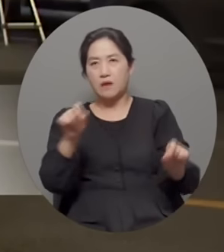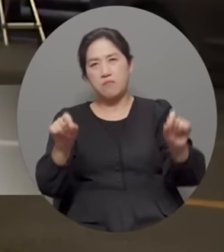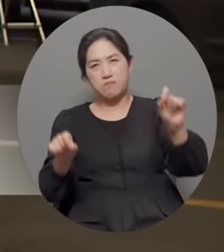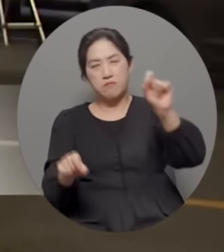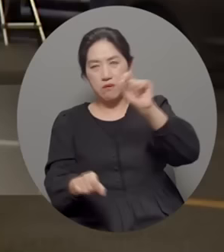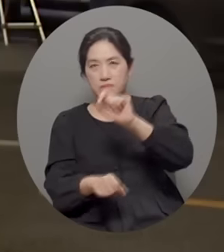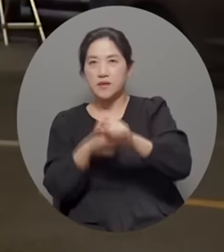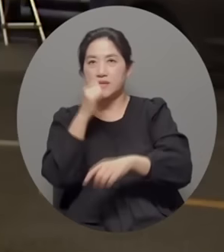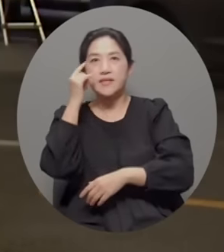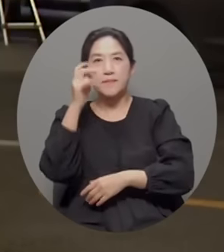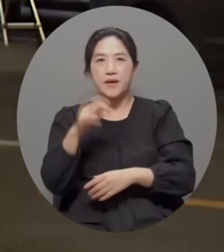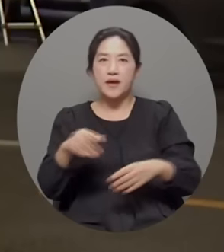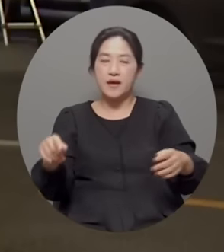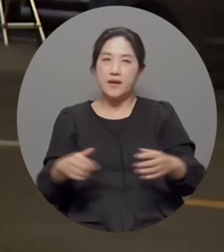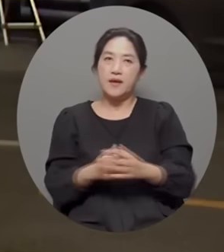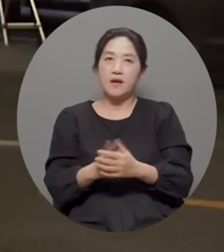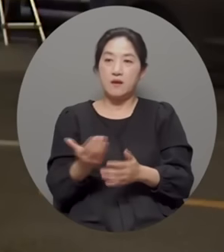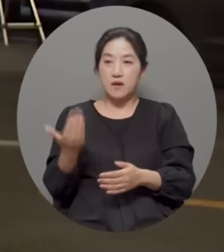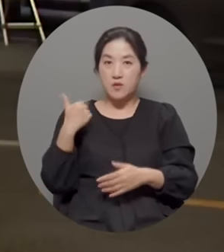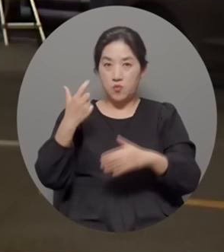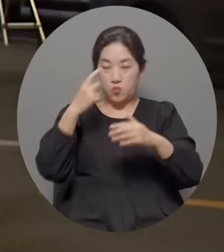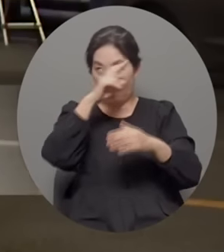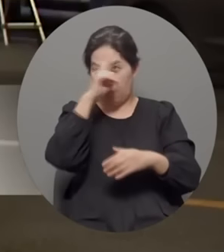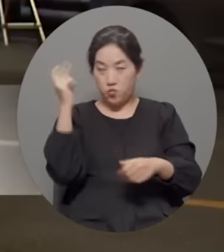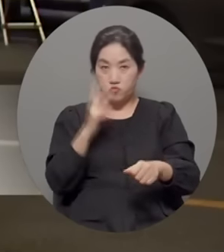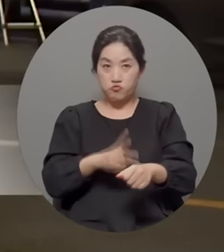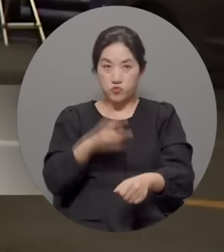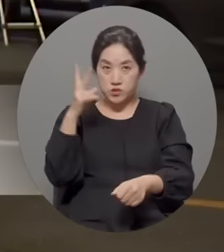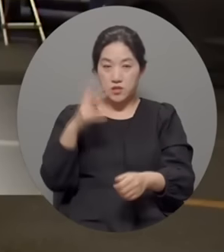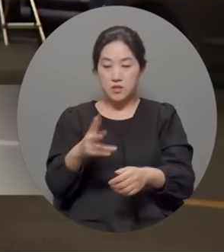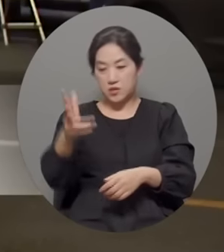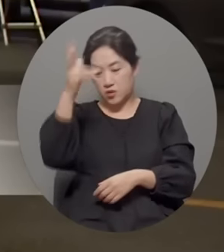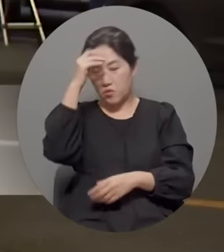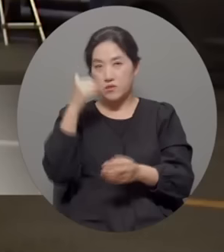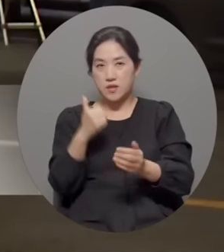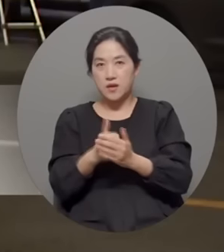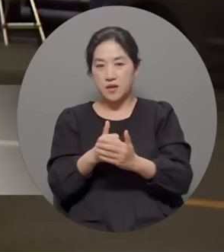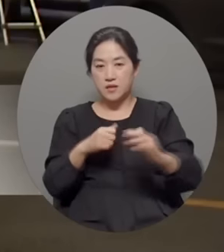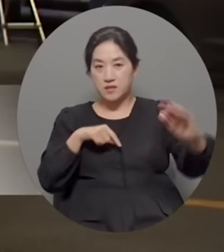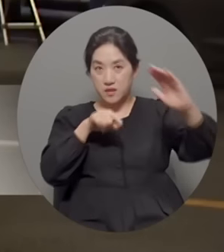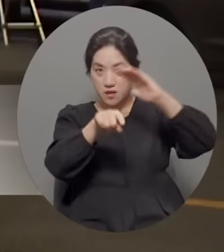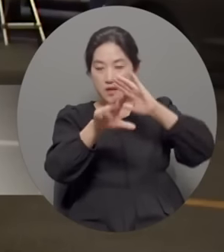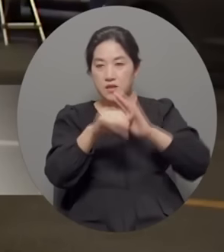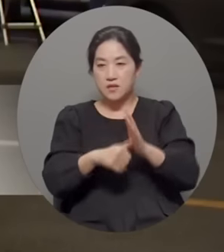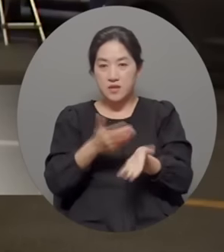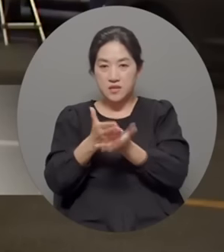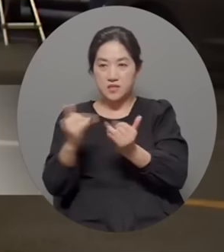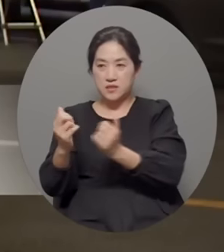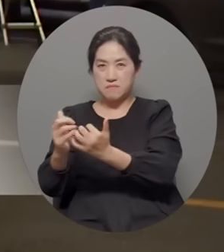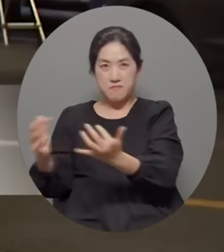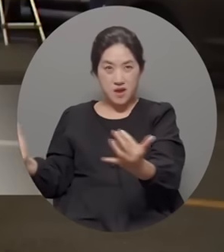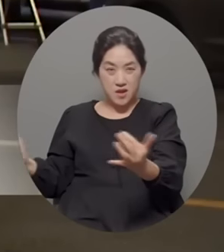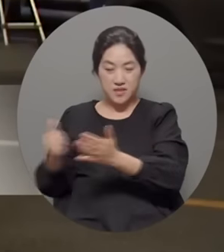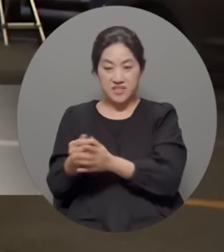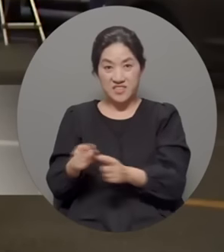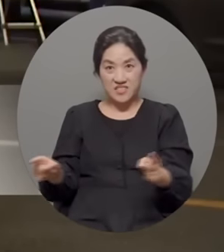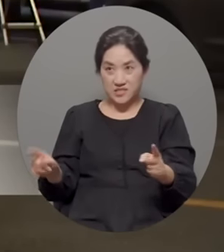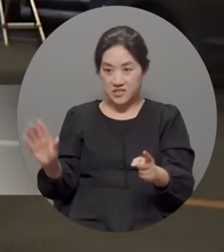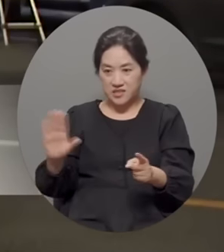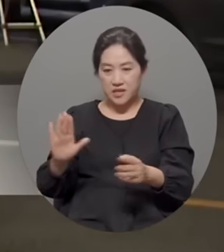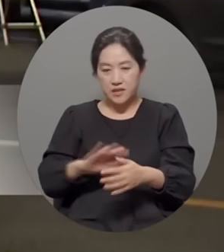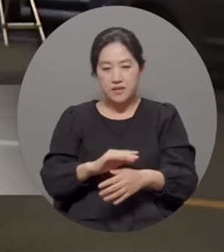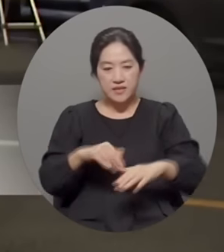있는 걸로 보입니다. 앞서 오늘 오후 2시쯤 경찰에 출석할 때도 취재진이 기다리고 있는 1층 대신